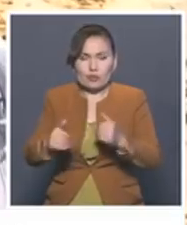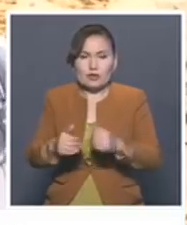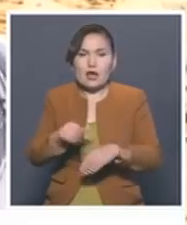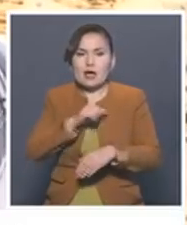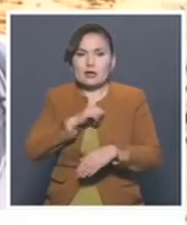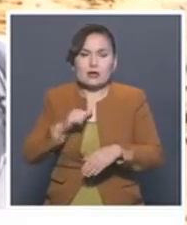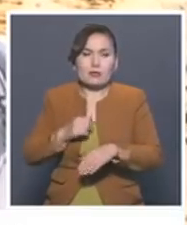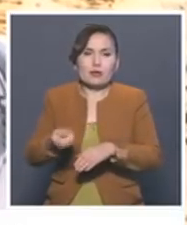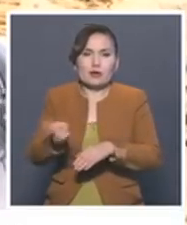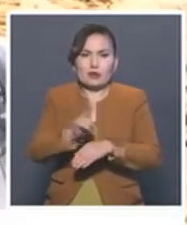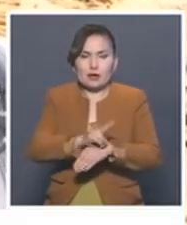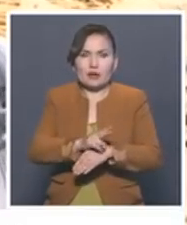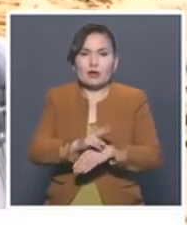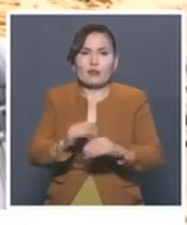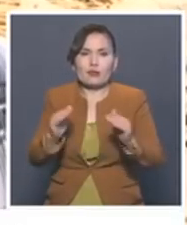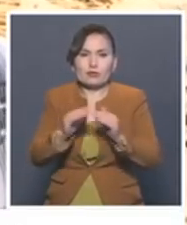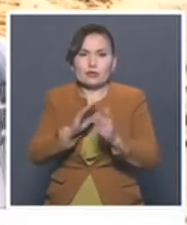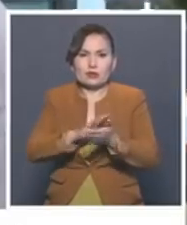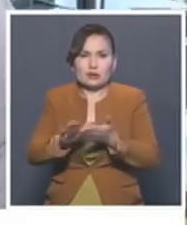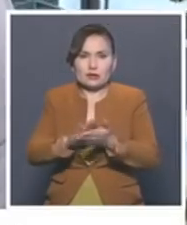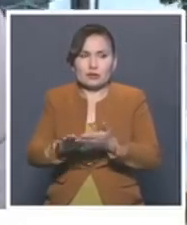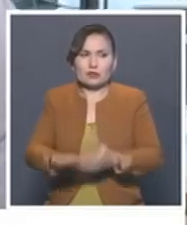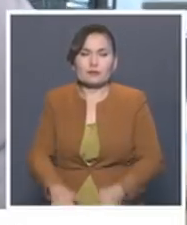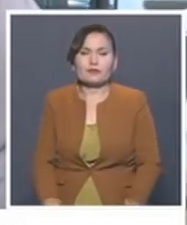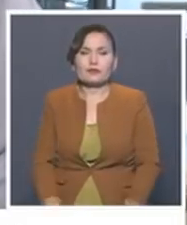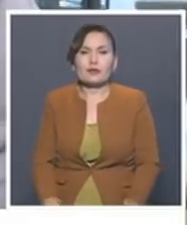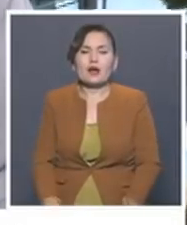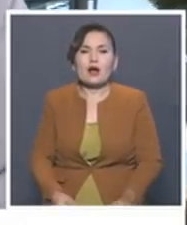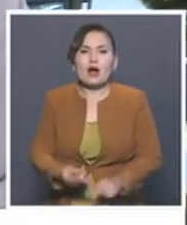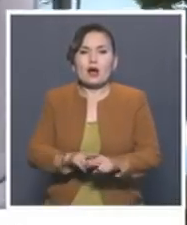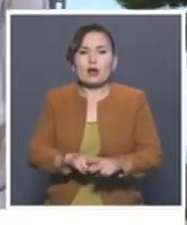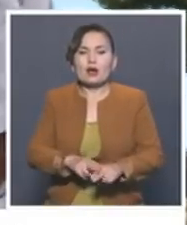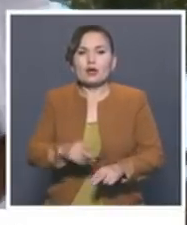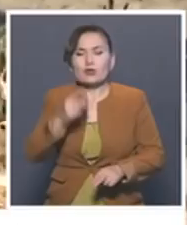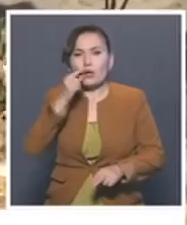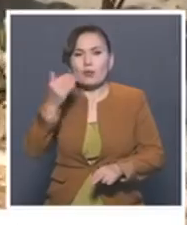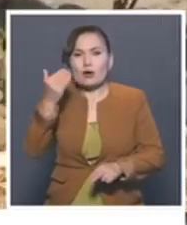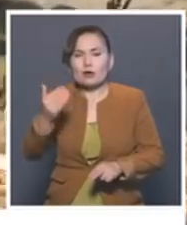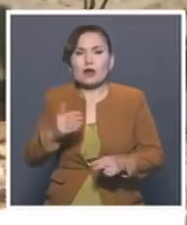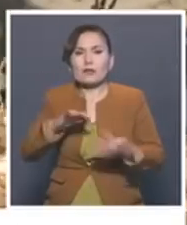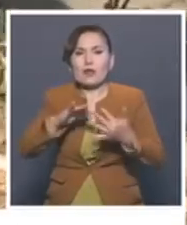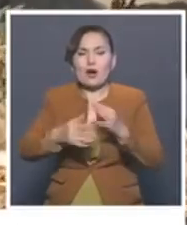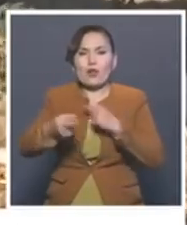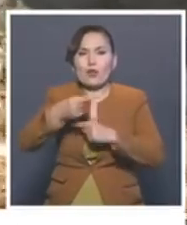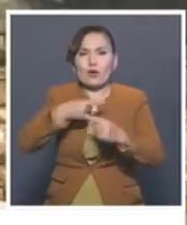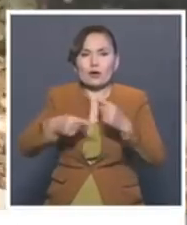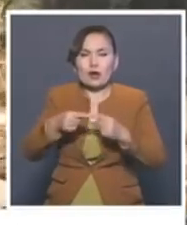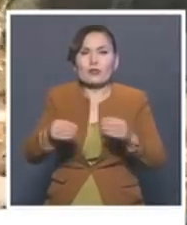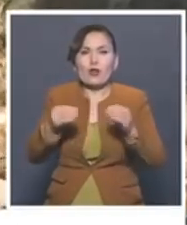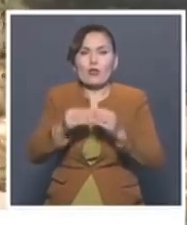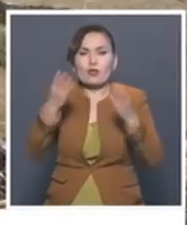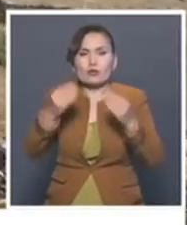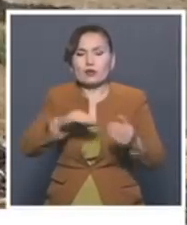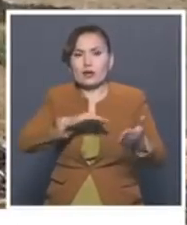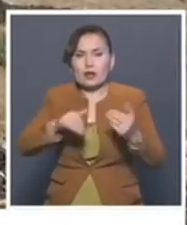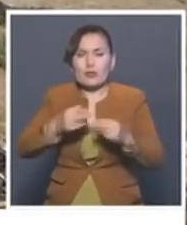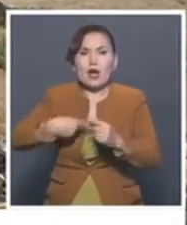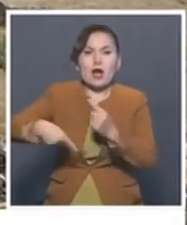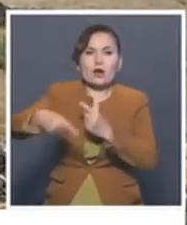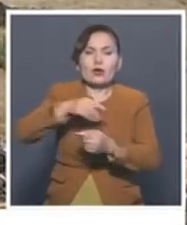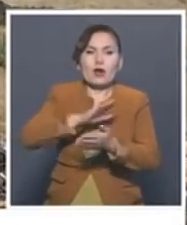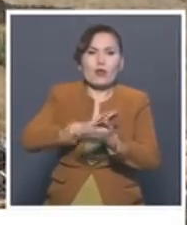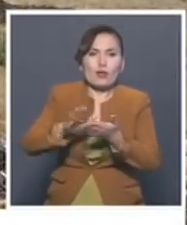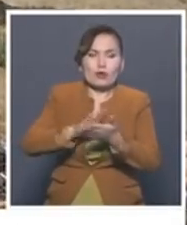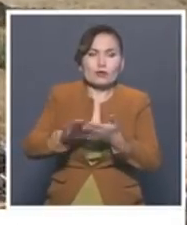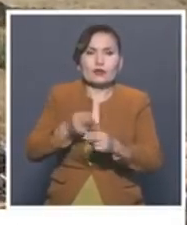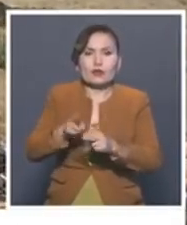құрып, жатырмыз, тіршілік қылып жатырмыз. Алдынәсіл Нарбеков жұртта қалған ауылға оралғанына 10 күн болды. Жан жағын жиыстырып, қоқысты